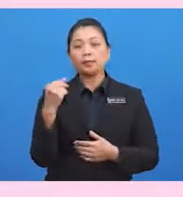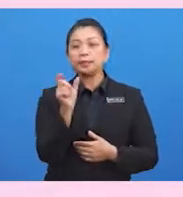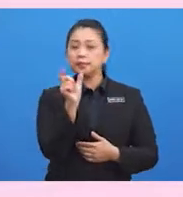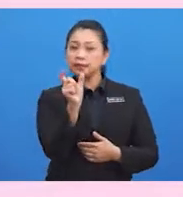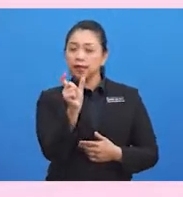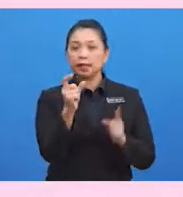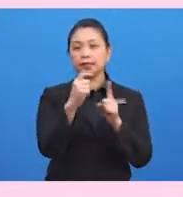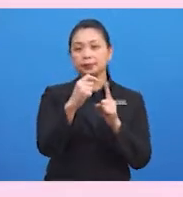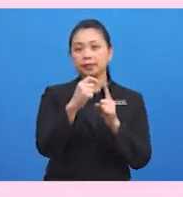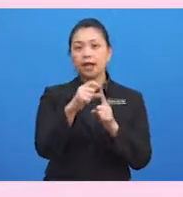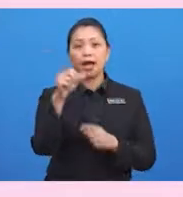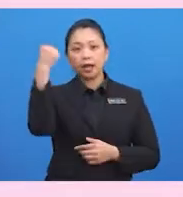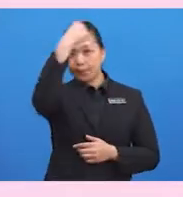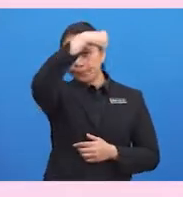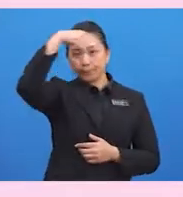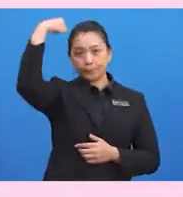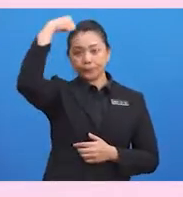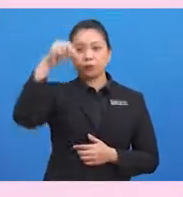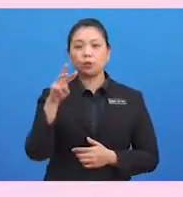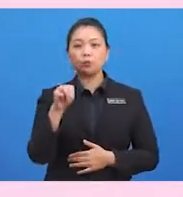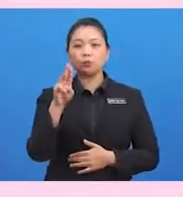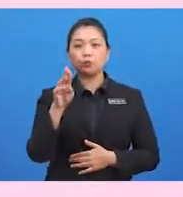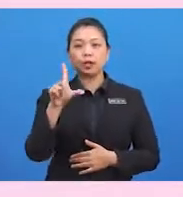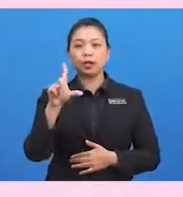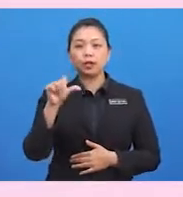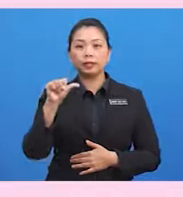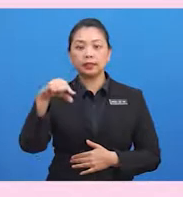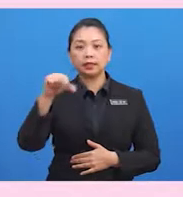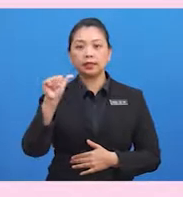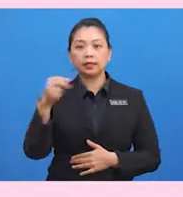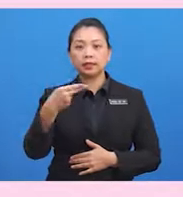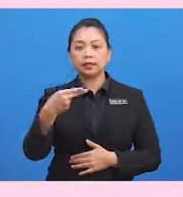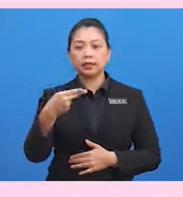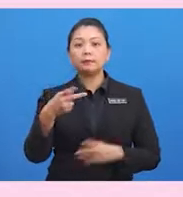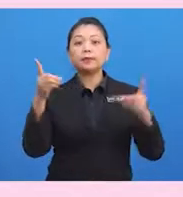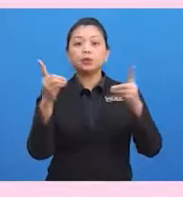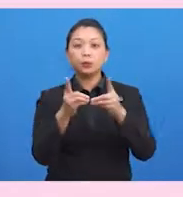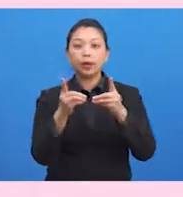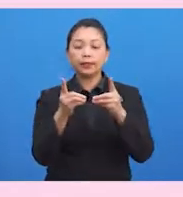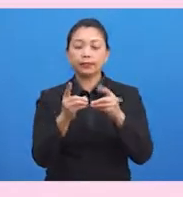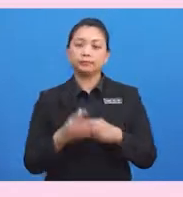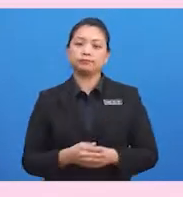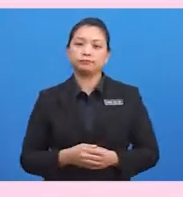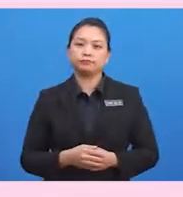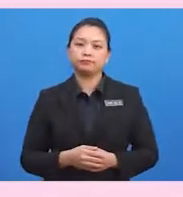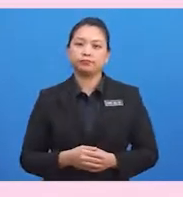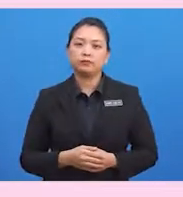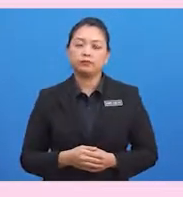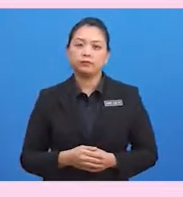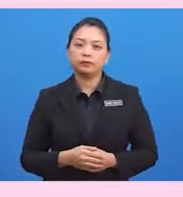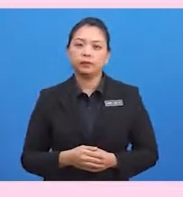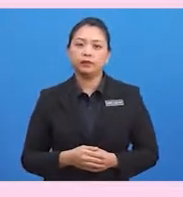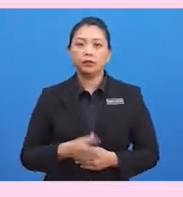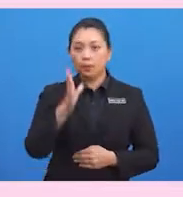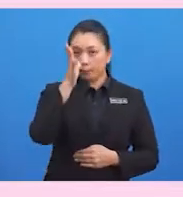istilah pertama yaitu mulaka mulakan termasuk pertemuan ini memandangkan melakukan